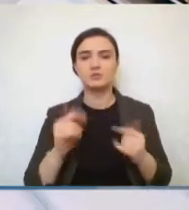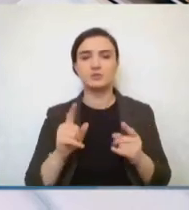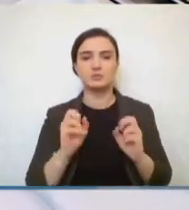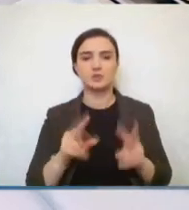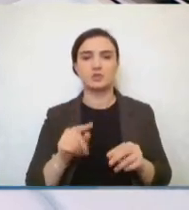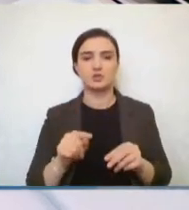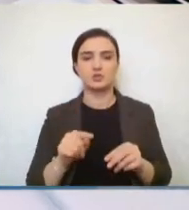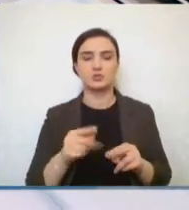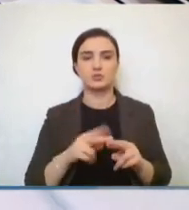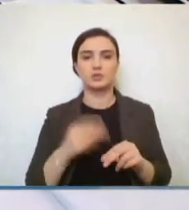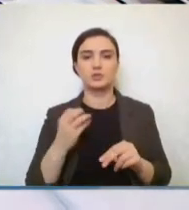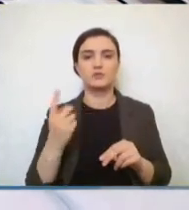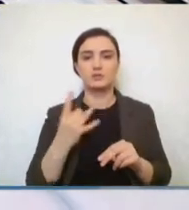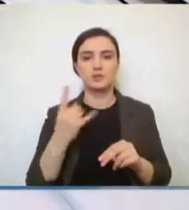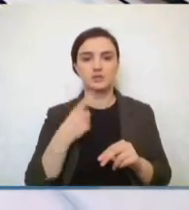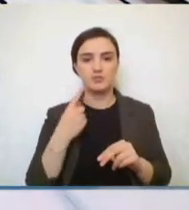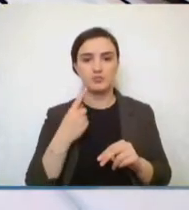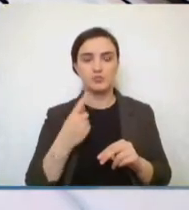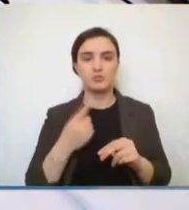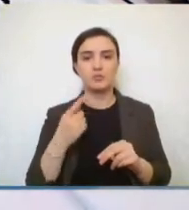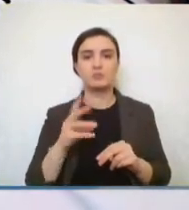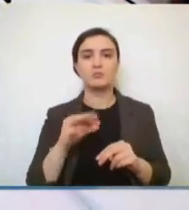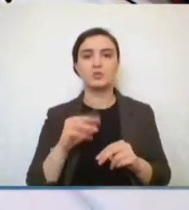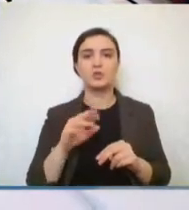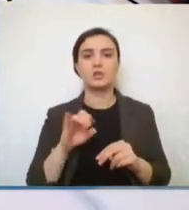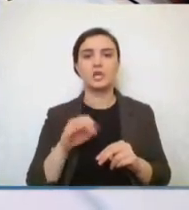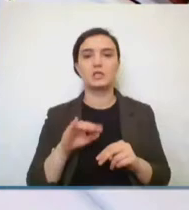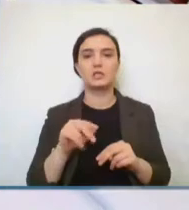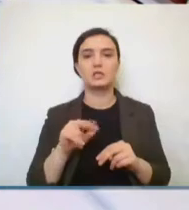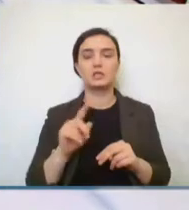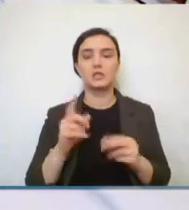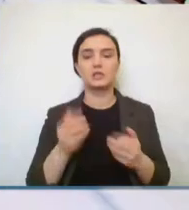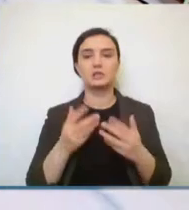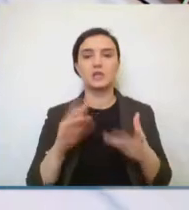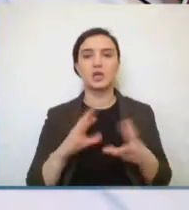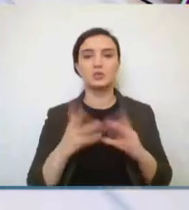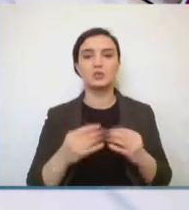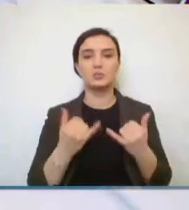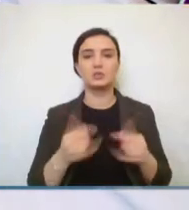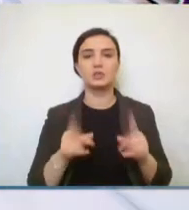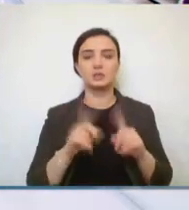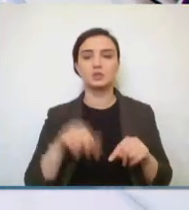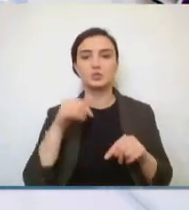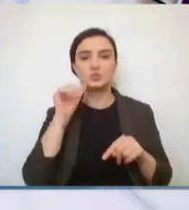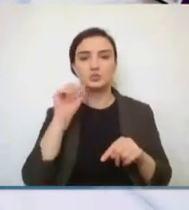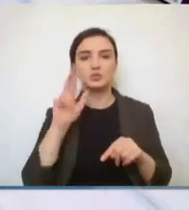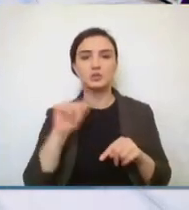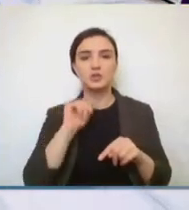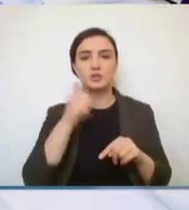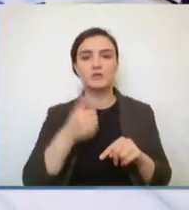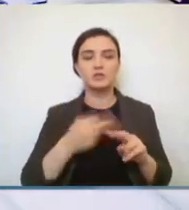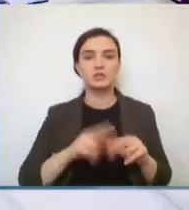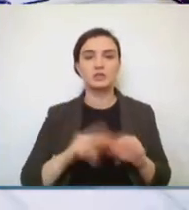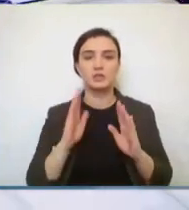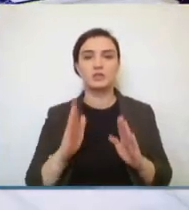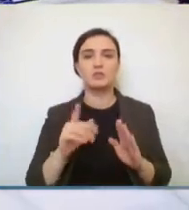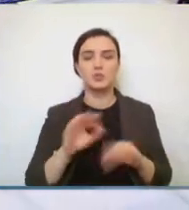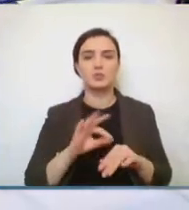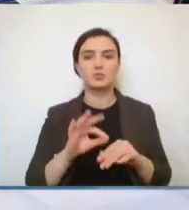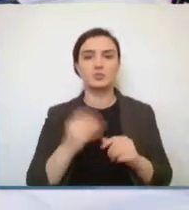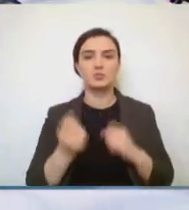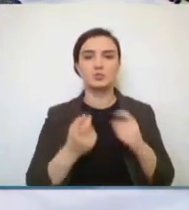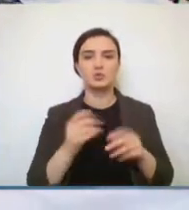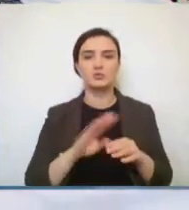ერთხელ ხაზს უსვამ, მიოკარდიტების რაღაც რაოდენობა დღესაც, გუშინაც და ხვალაც იქნება უსიმპტომო, ისე რომ